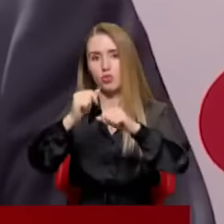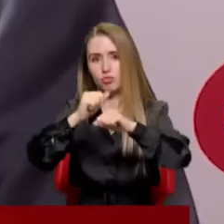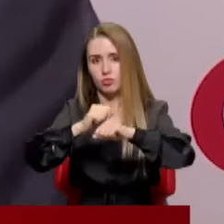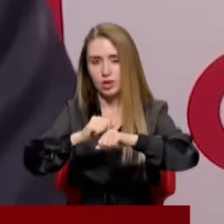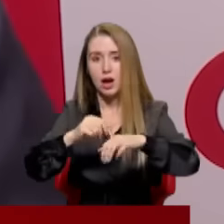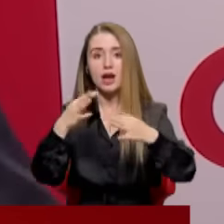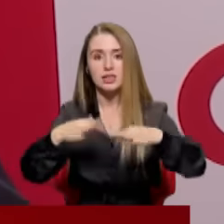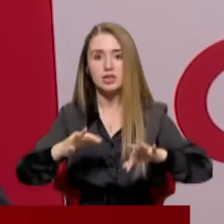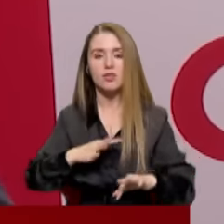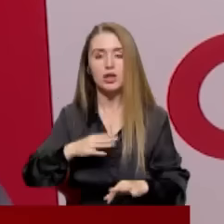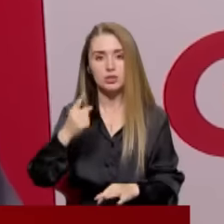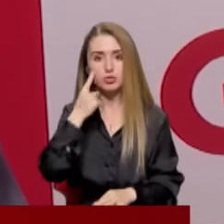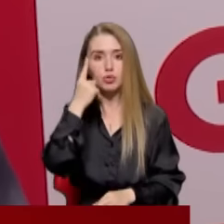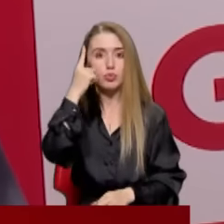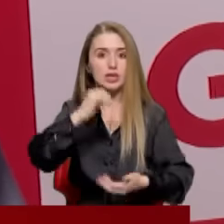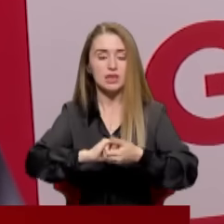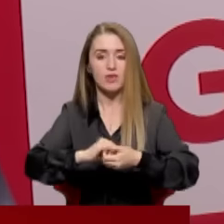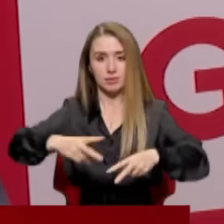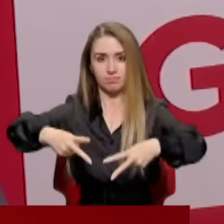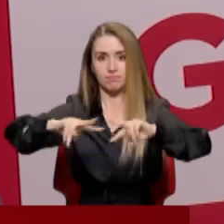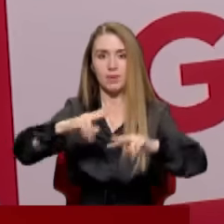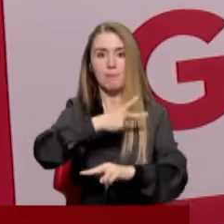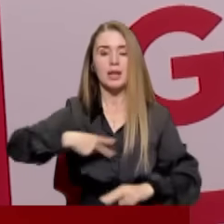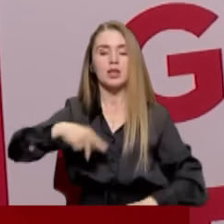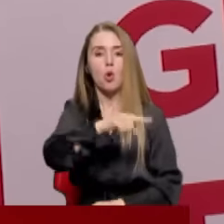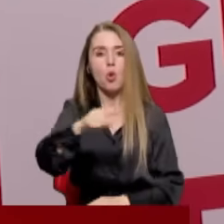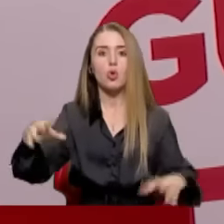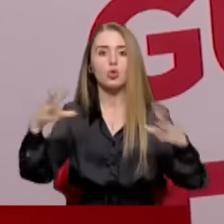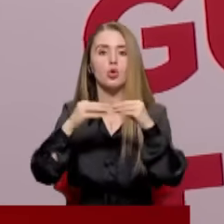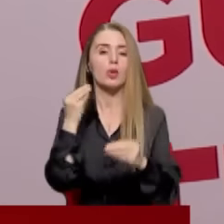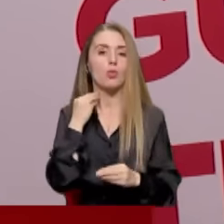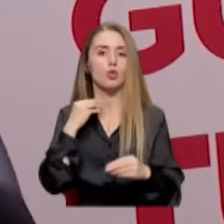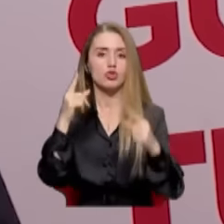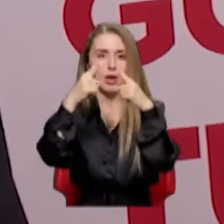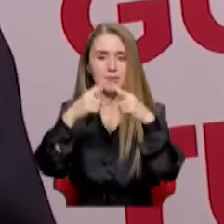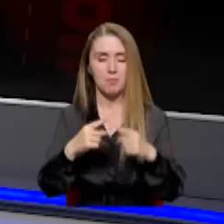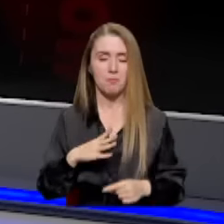hem de Cumhur İttifakı'ndan devralınan belediyelerdeki toplam borç hesaplanıyor.